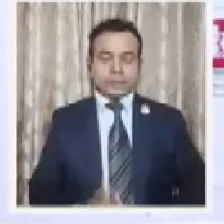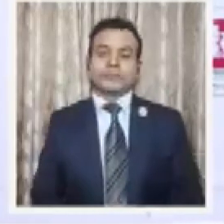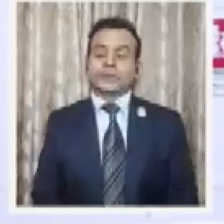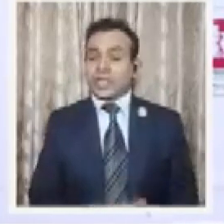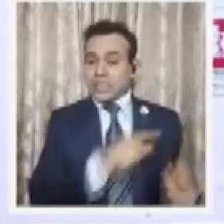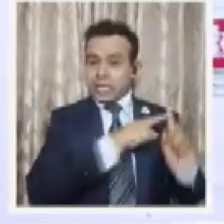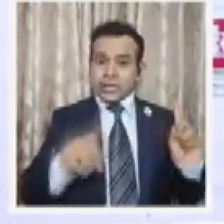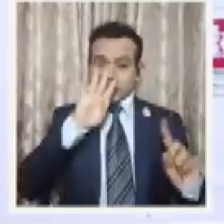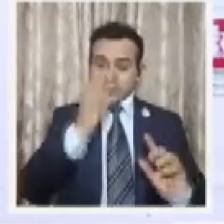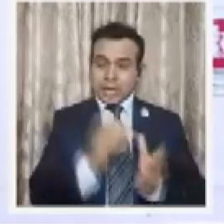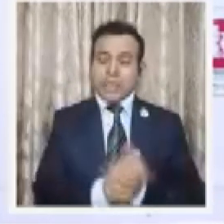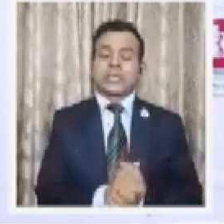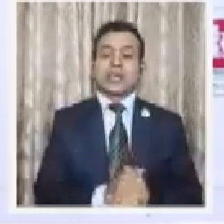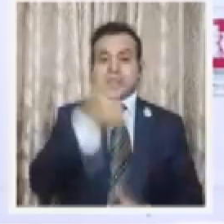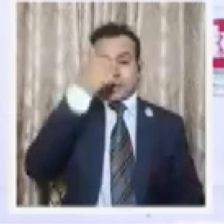জন করে।